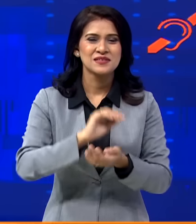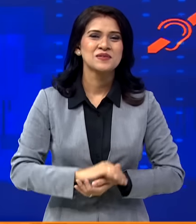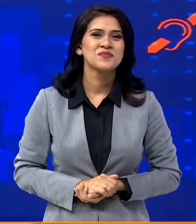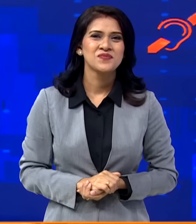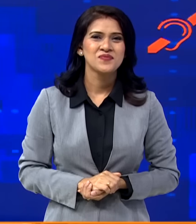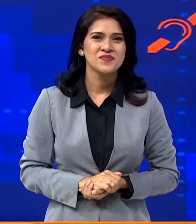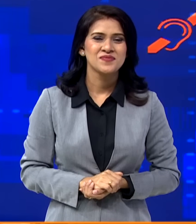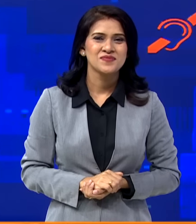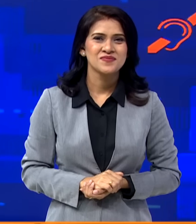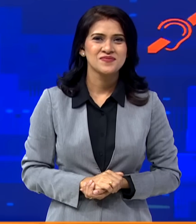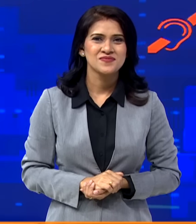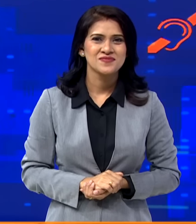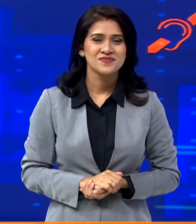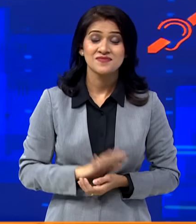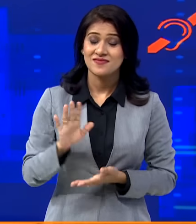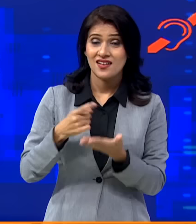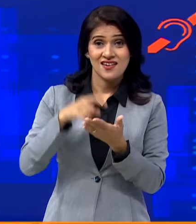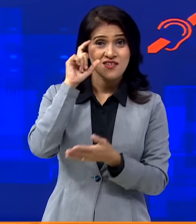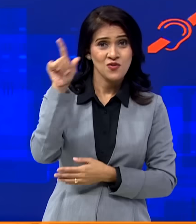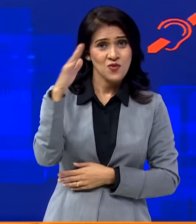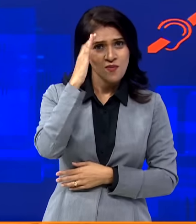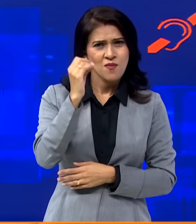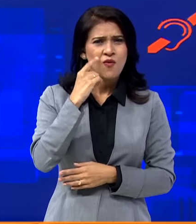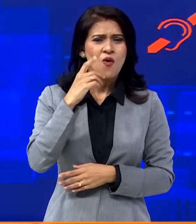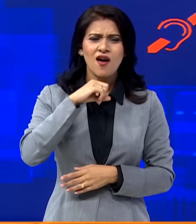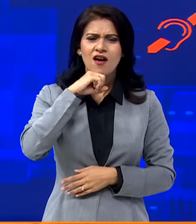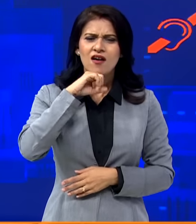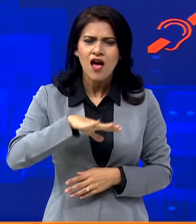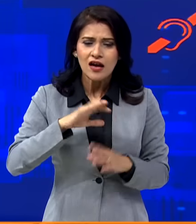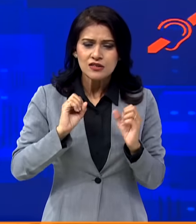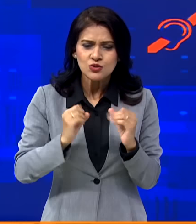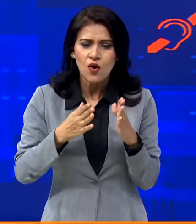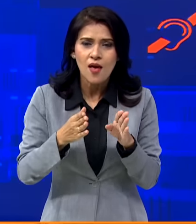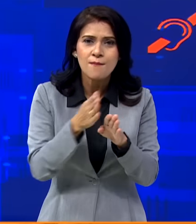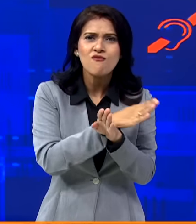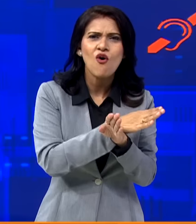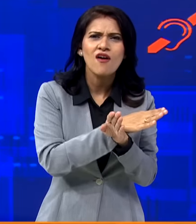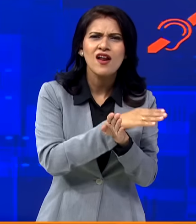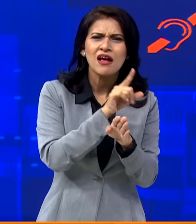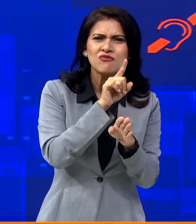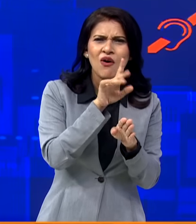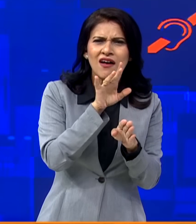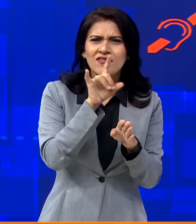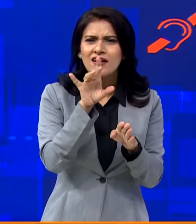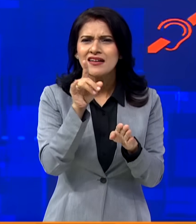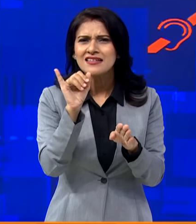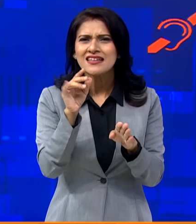तेरी अब राजत जी आपने जवानी से भी पहला जो पड़ाव होता है ना वो याद दिला दिया